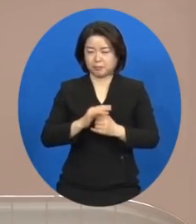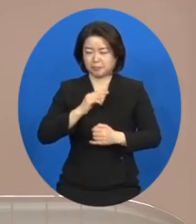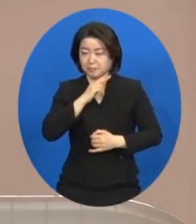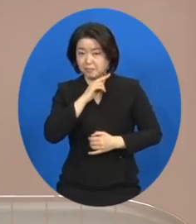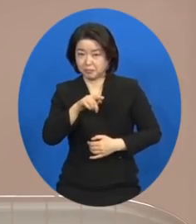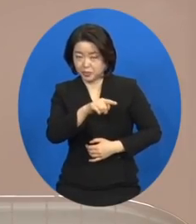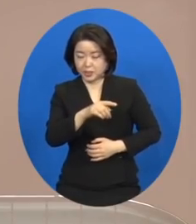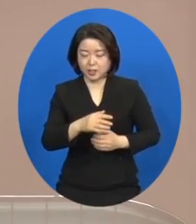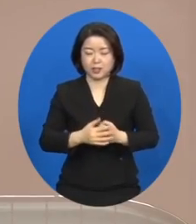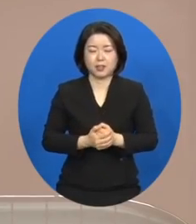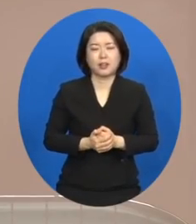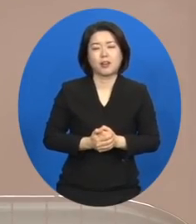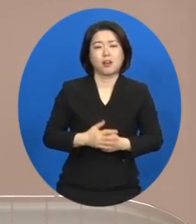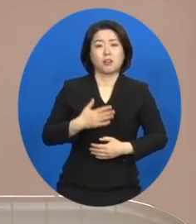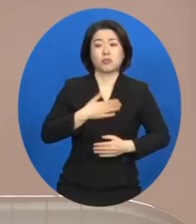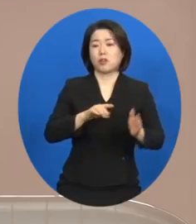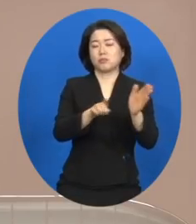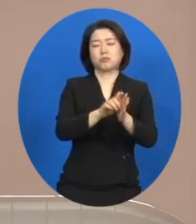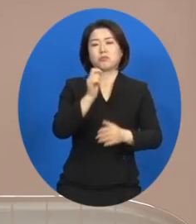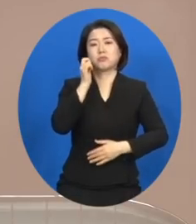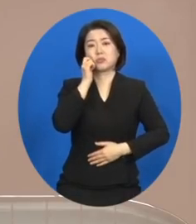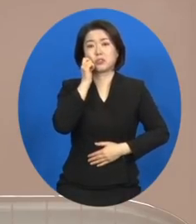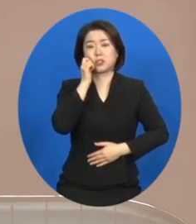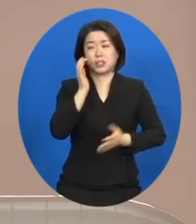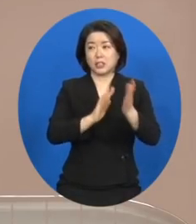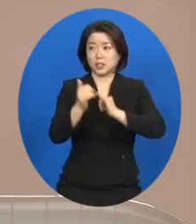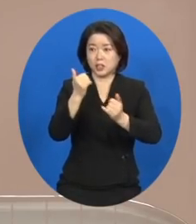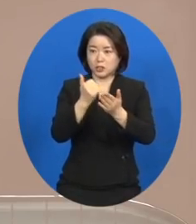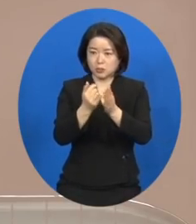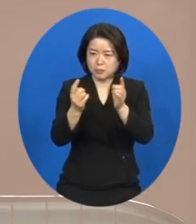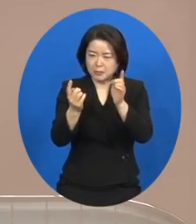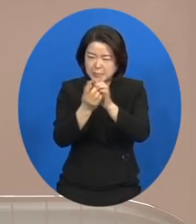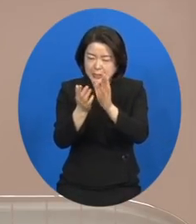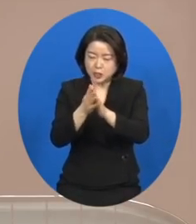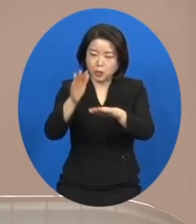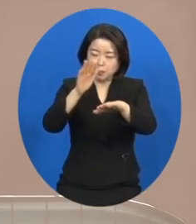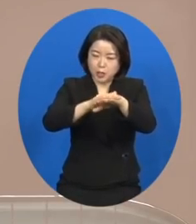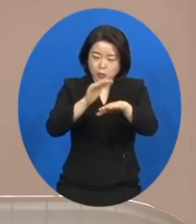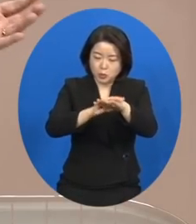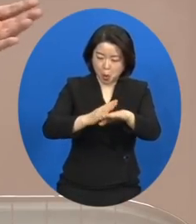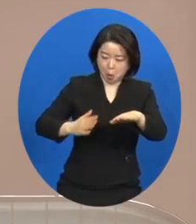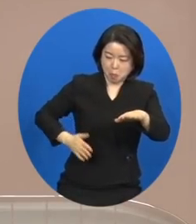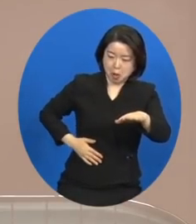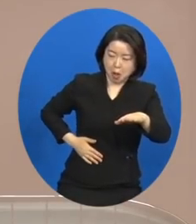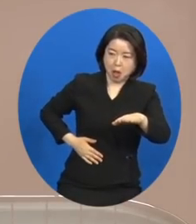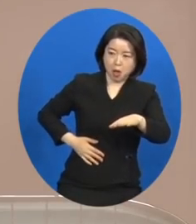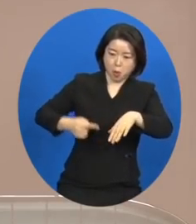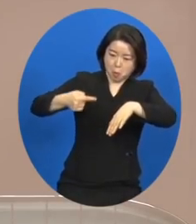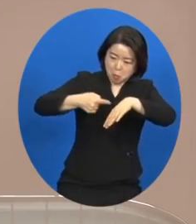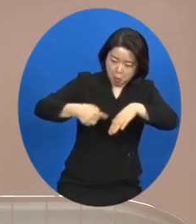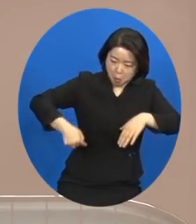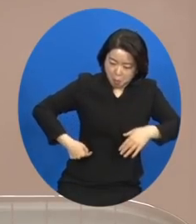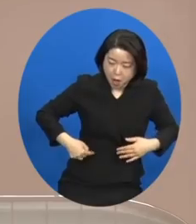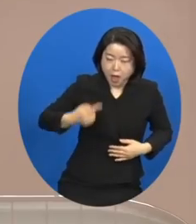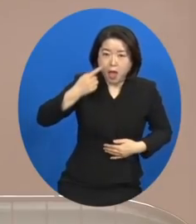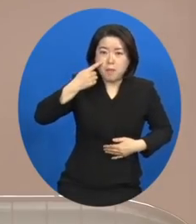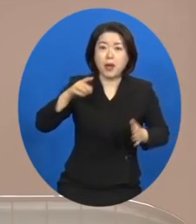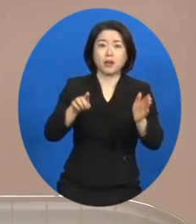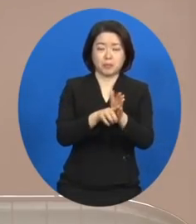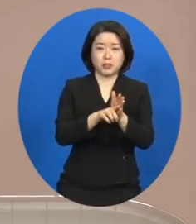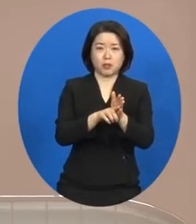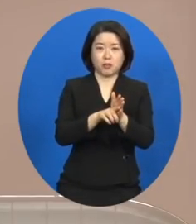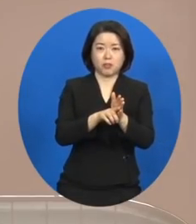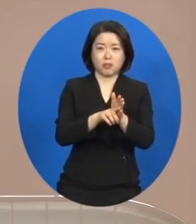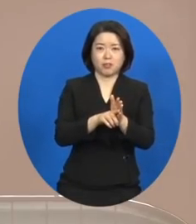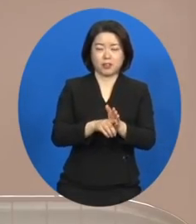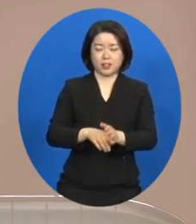어떻게 반응했죠? 난 믿을 수 없다. 내가 직접 예수님의 손과 허리를 만져봐야 내가 믿겠다. 예수님이 친히